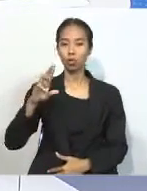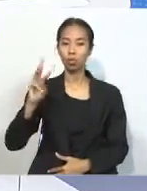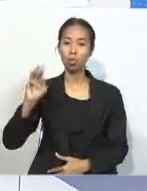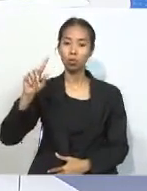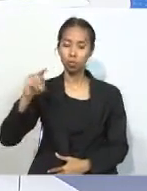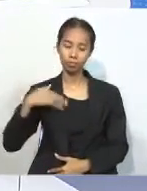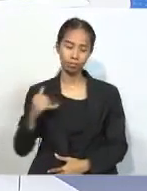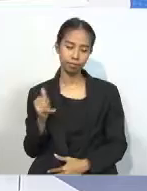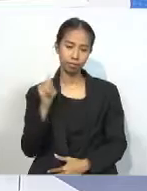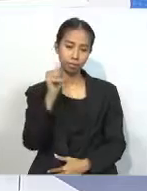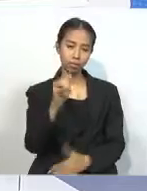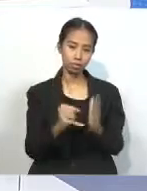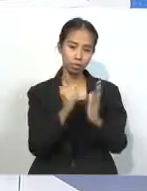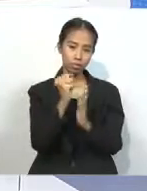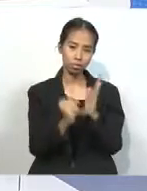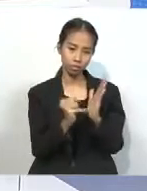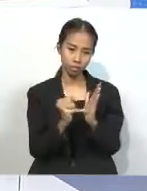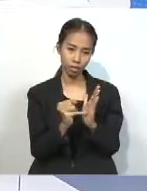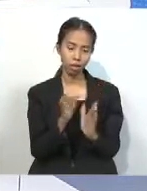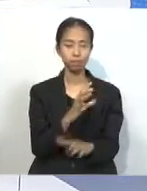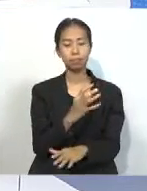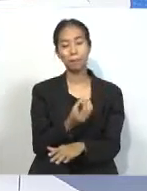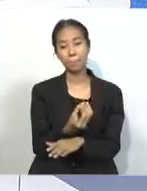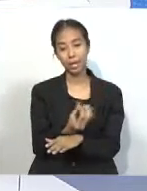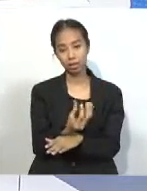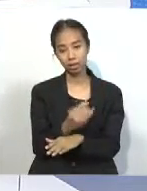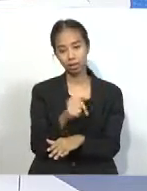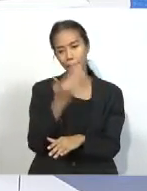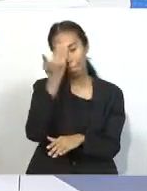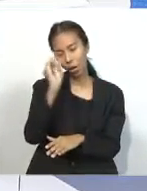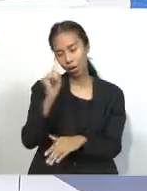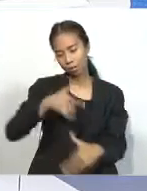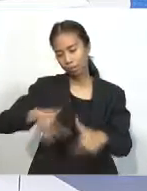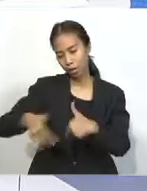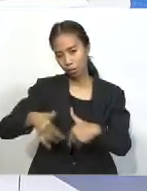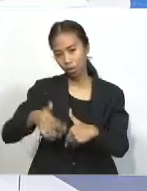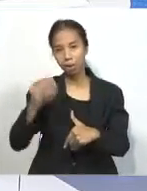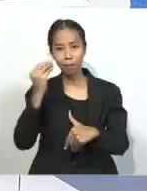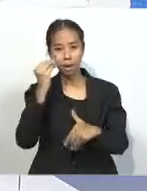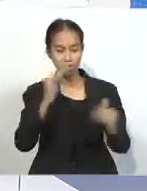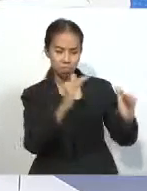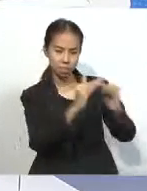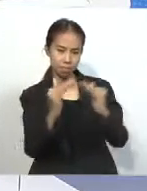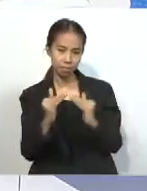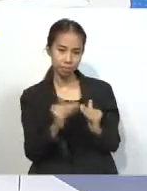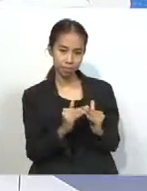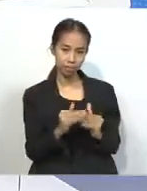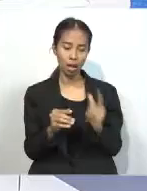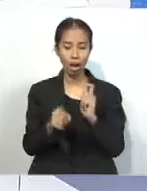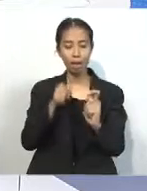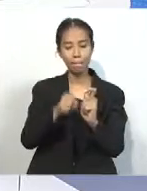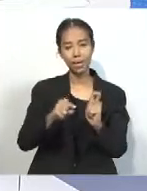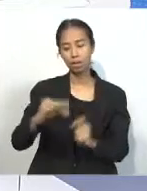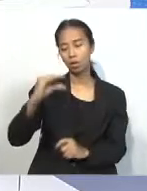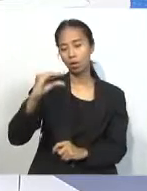ในพื้นที่วันนี้ไปที่จังหวัดกำแพงเพชรค่ะเพราะว่าที่นั่นมีประชาชนในพื้นที่บ้านโลโคที่อำเภอโกสัมพี